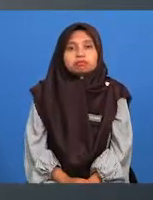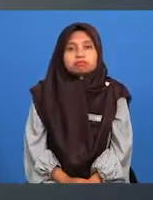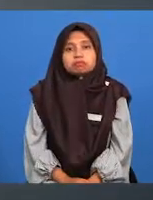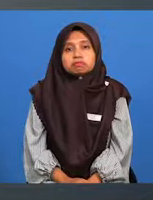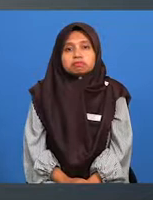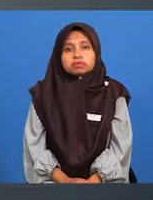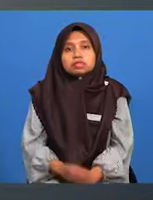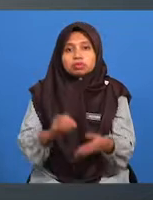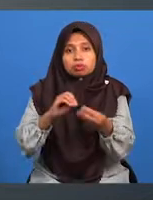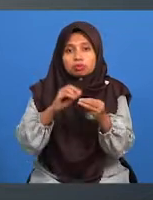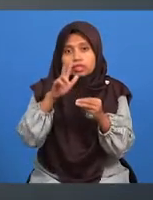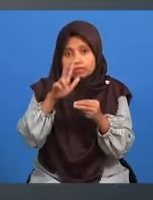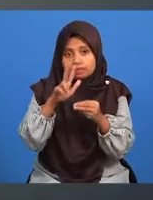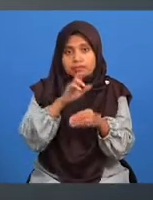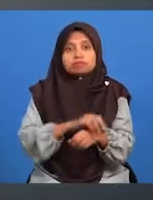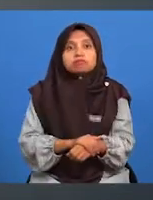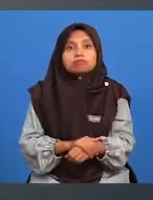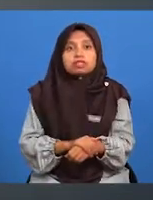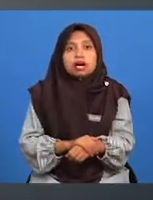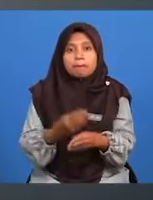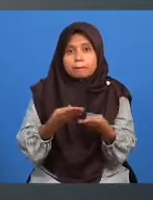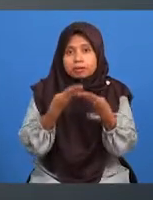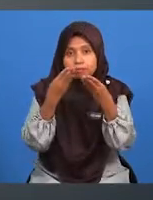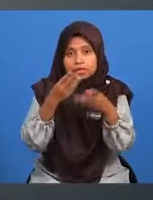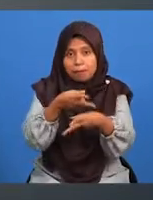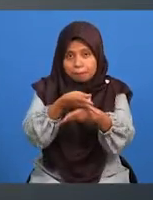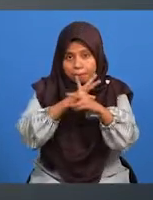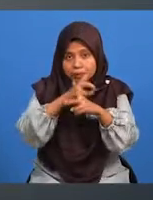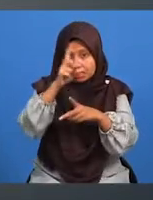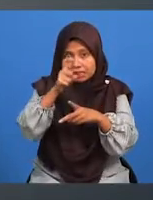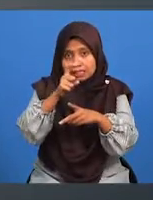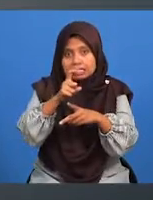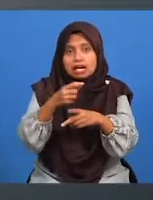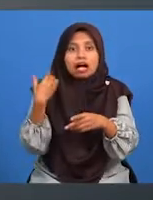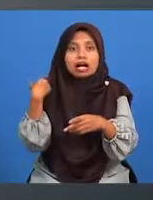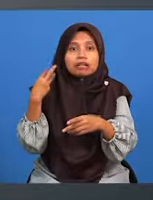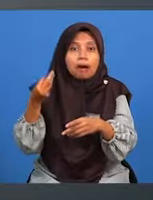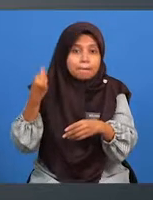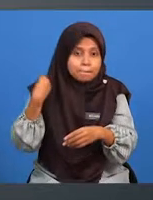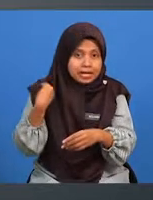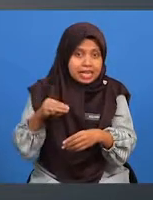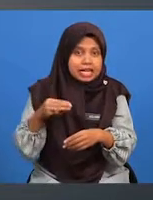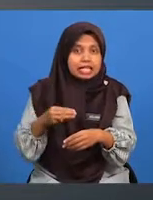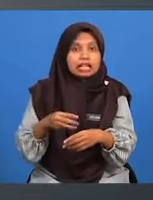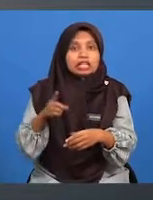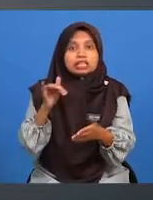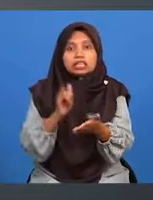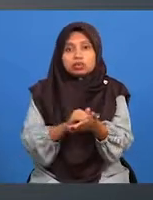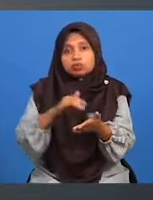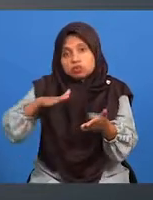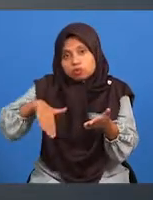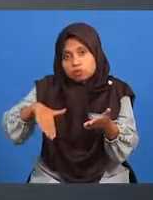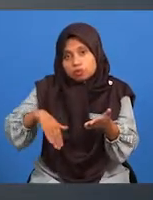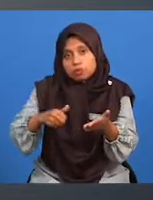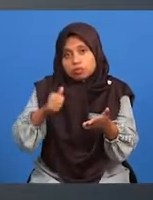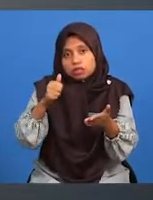Manakala syarat yang ketiga ialah pemberi pinjaman mestilah memiliki harta tersebut sebelum ia